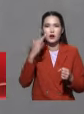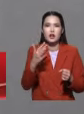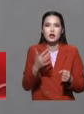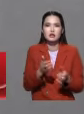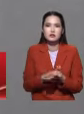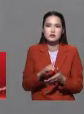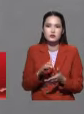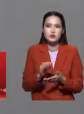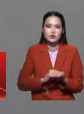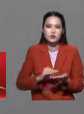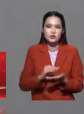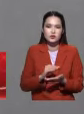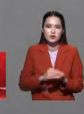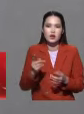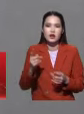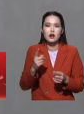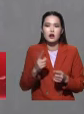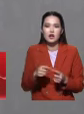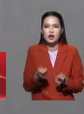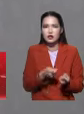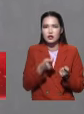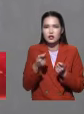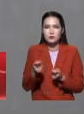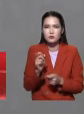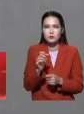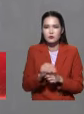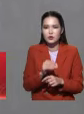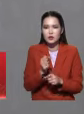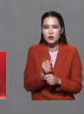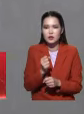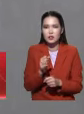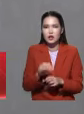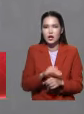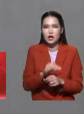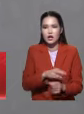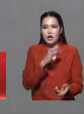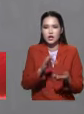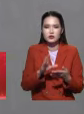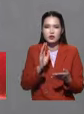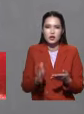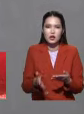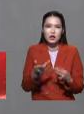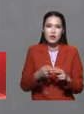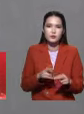баласы алдап арбап жүргіншілікке тартқан. 2021-ші ол кезде ол қыз бала